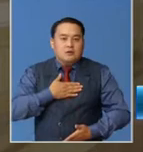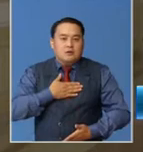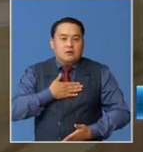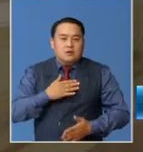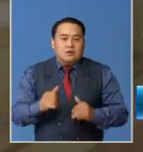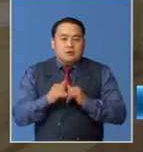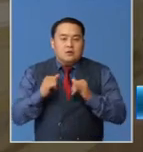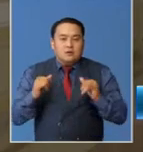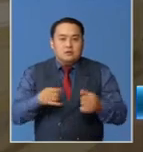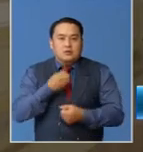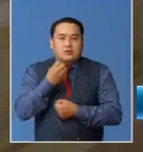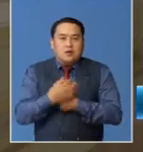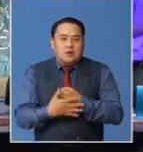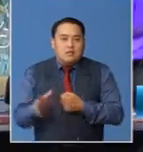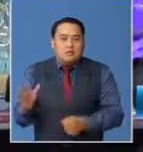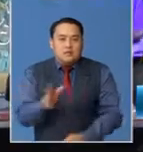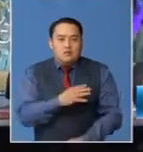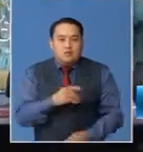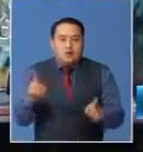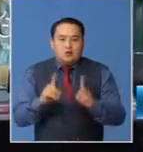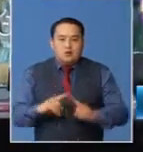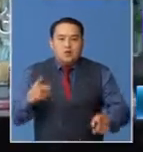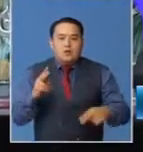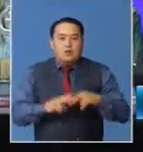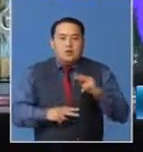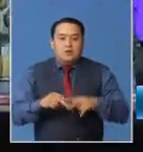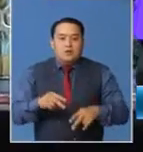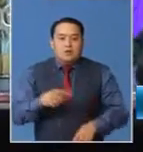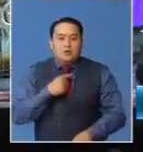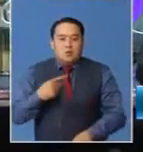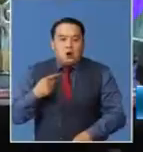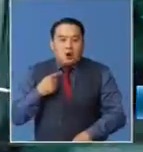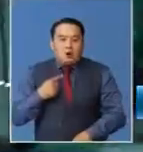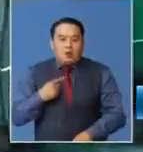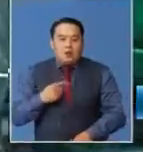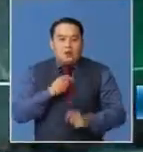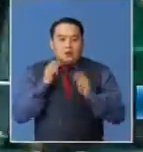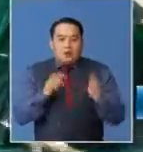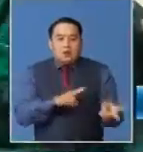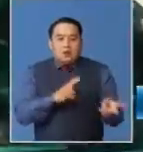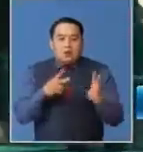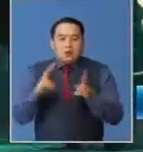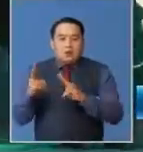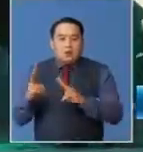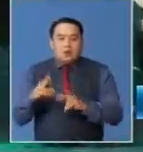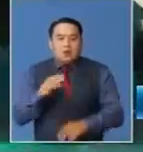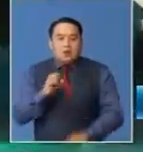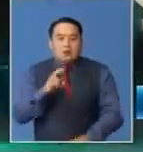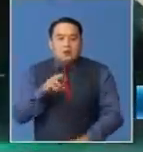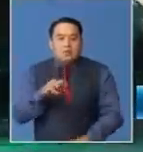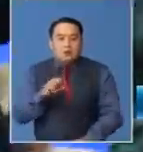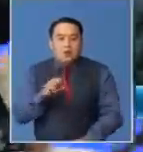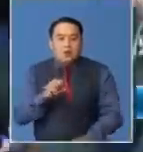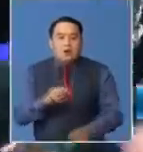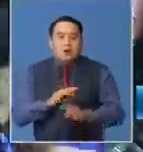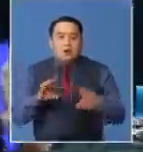нашей столицы в целом. Особое настроение зрителям областного центра подарил народный танцевальный ансамбль «Шалкыма». Как